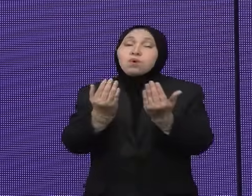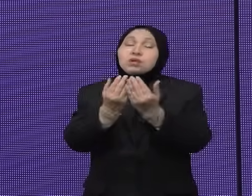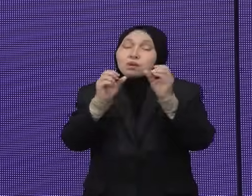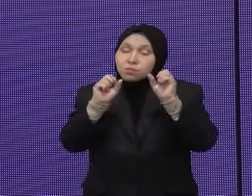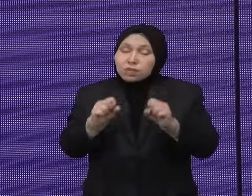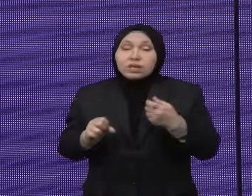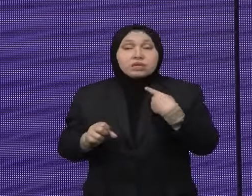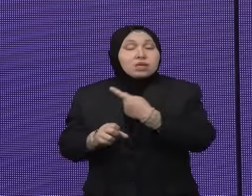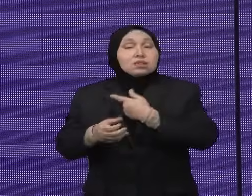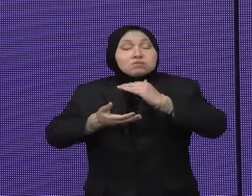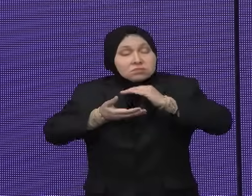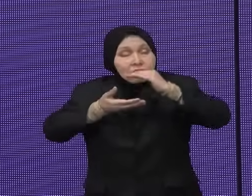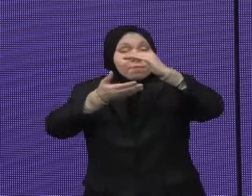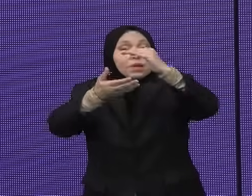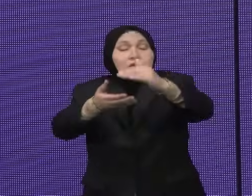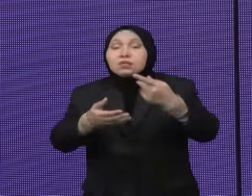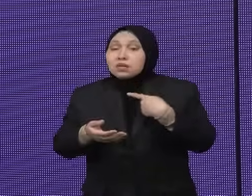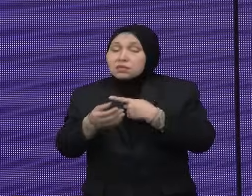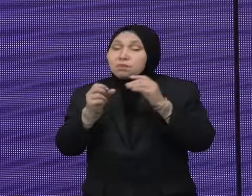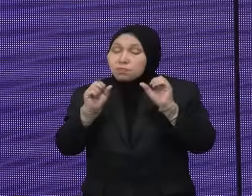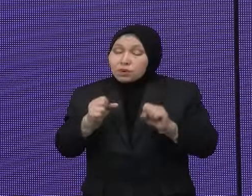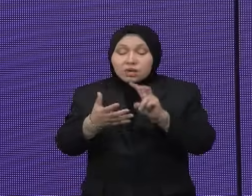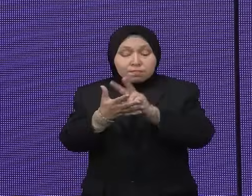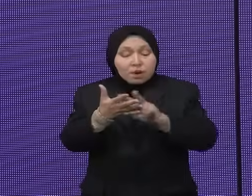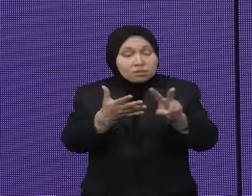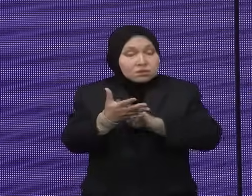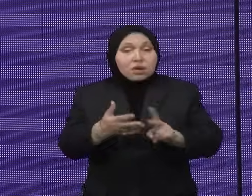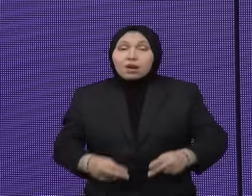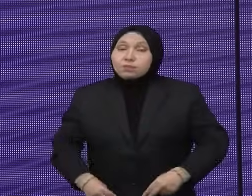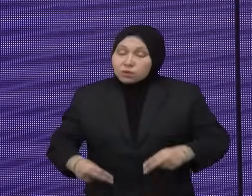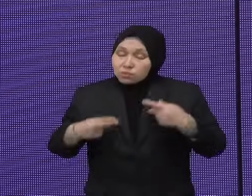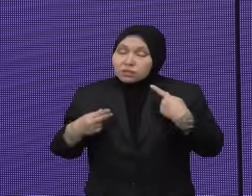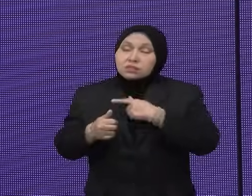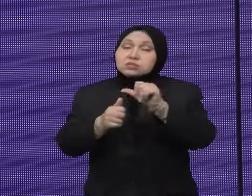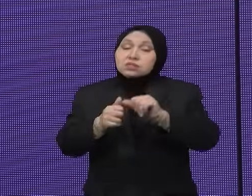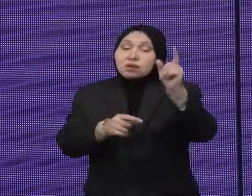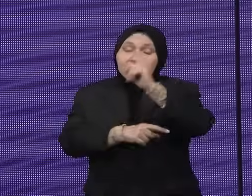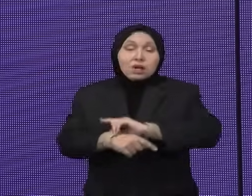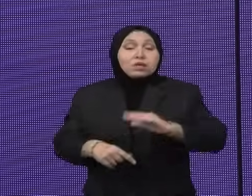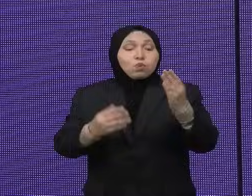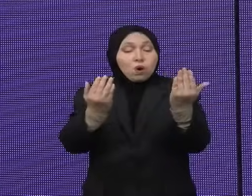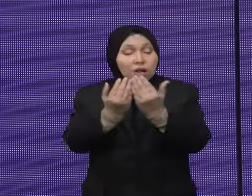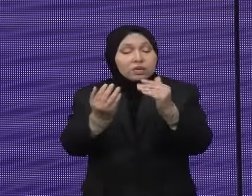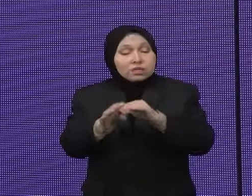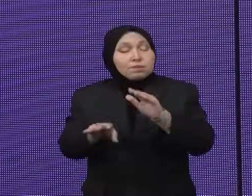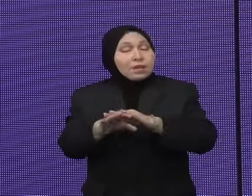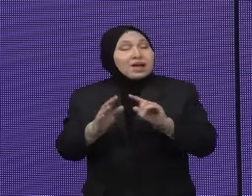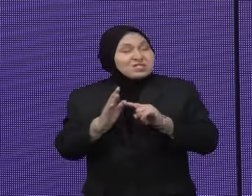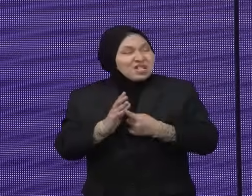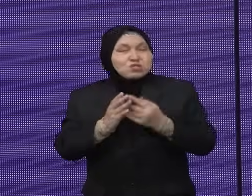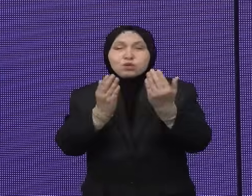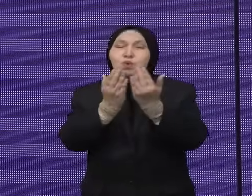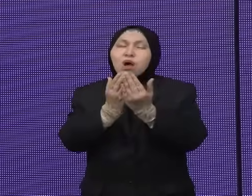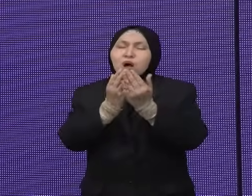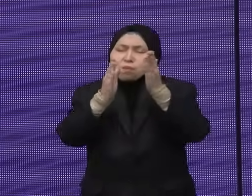boleh kita sampaikan, yang boleh kita baca dalam kehidupan kita seharian. Dan doa ini, ya, pada asalnya doa